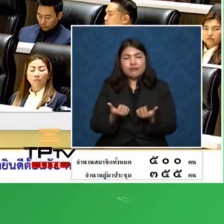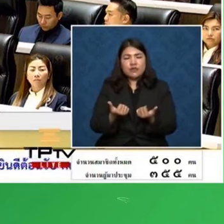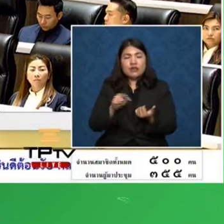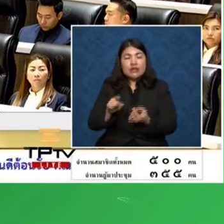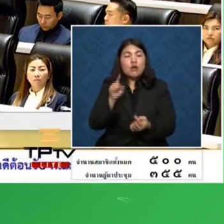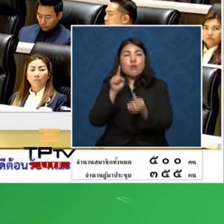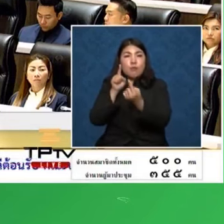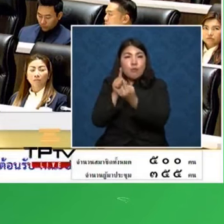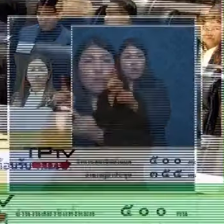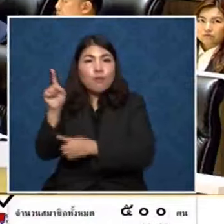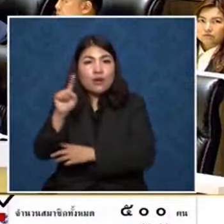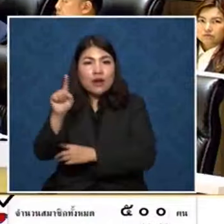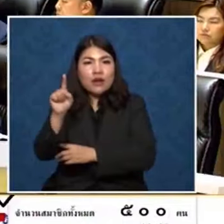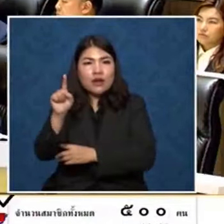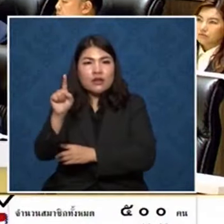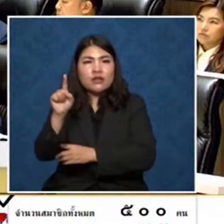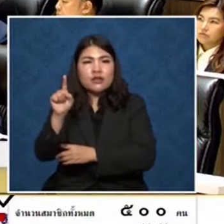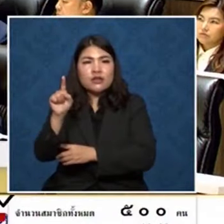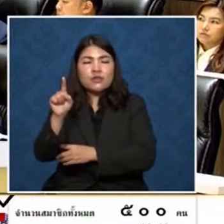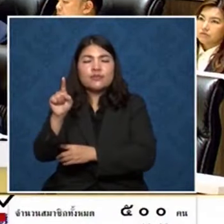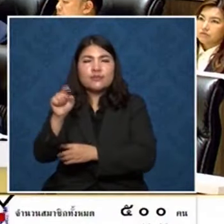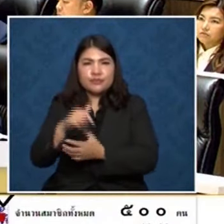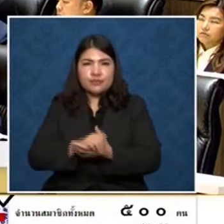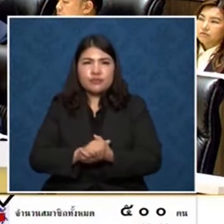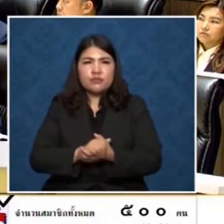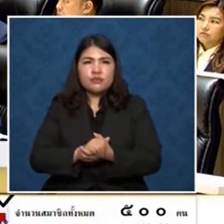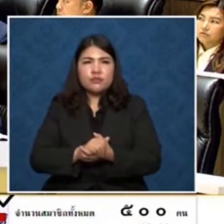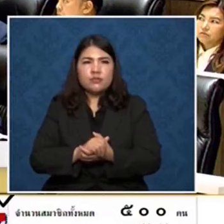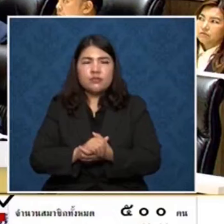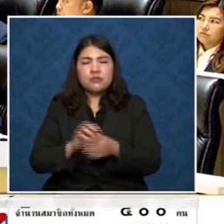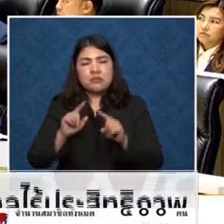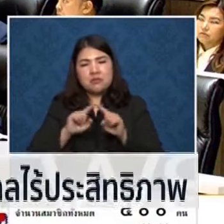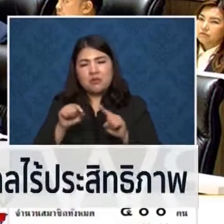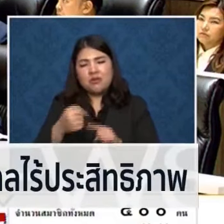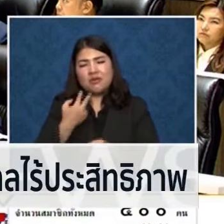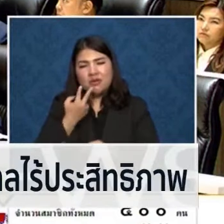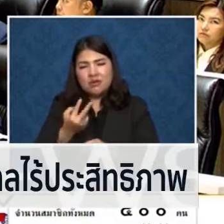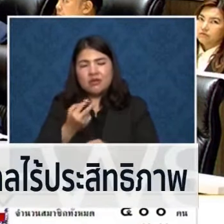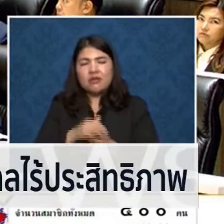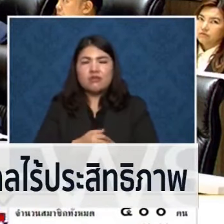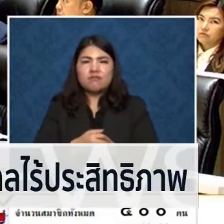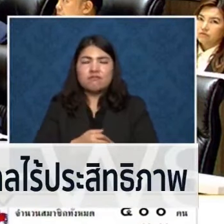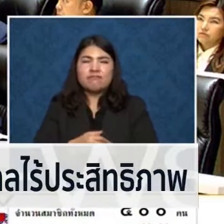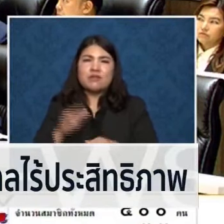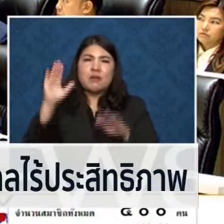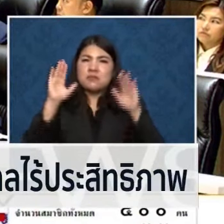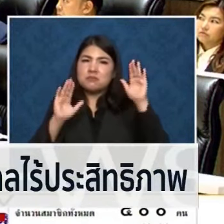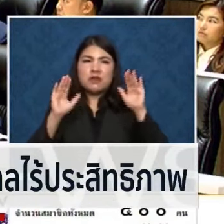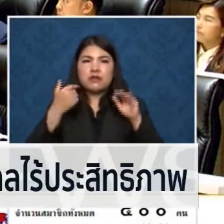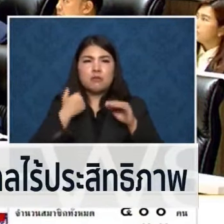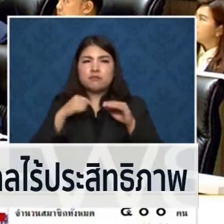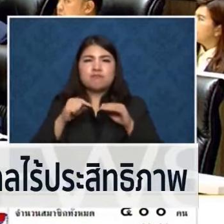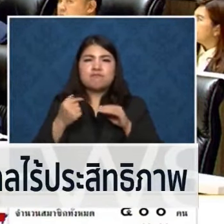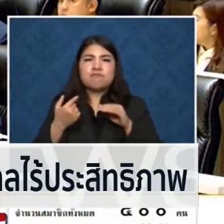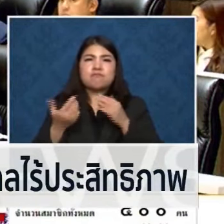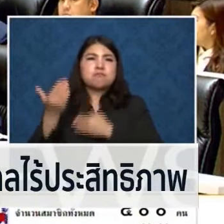ลยนะที่คุณชัยธวัฒน์พูดเนี่ยแล้วคุณชัยธวัฒน์บอกอีกอ้าวประชาชนก็หวังว่าหลังเลือกตั้งจะได้ผู้นำประเทศที่แตกต่างจากผู้น